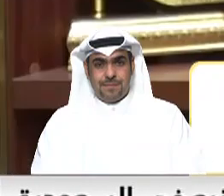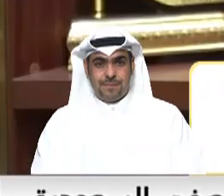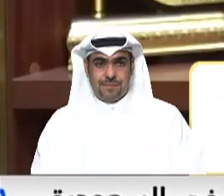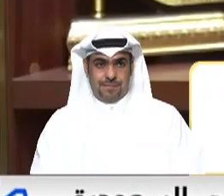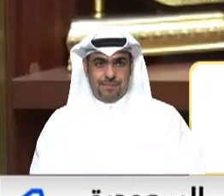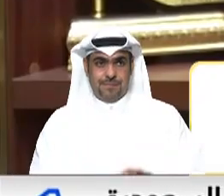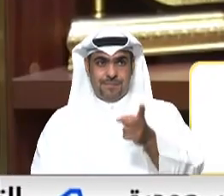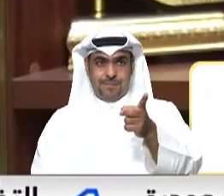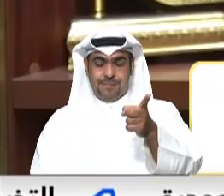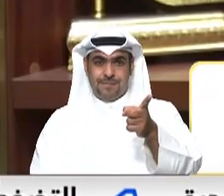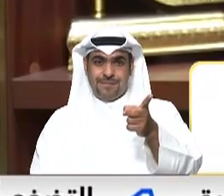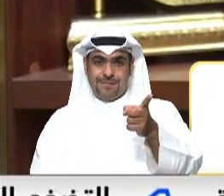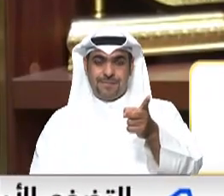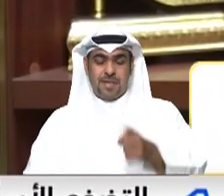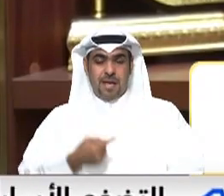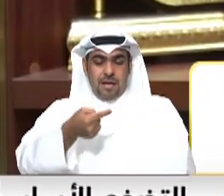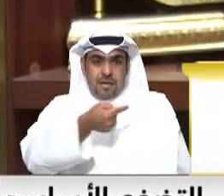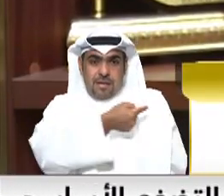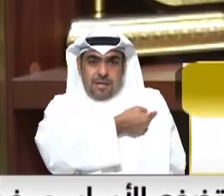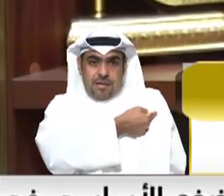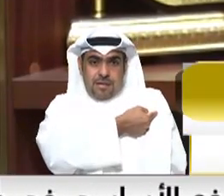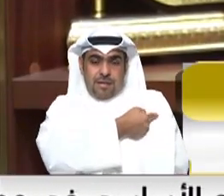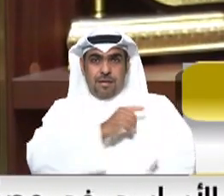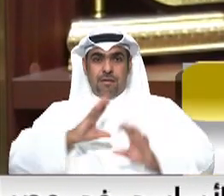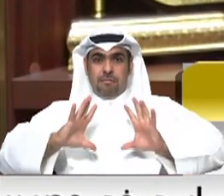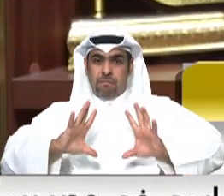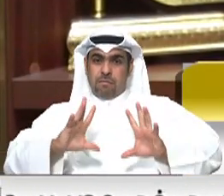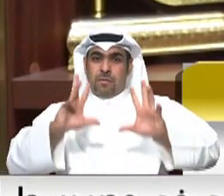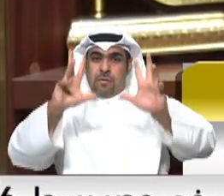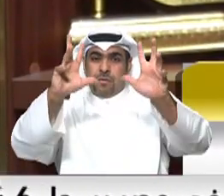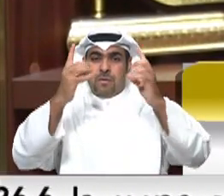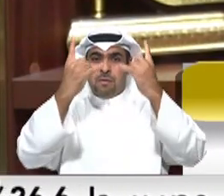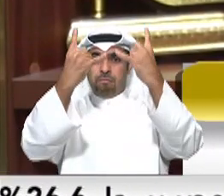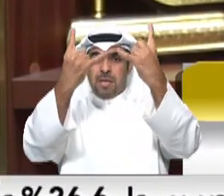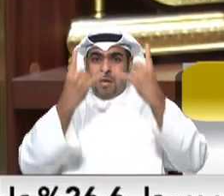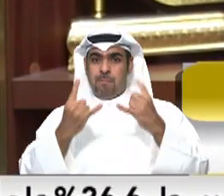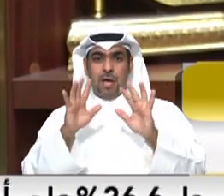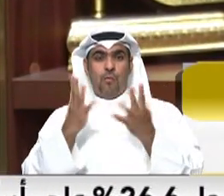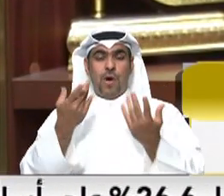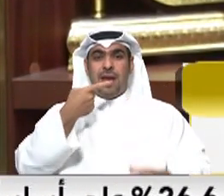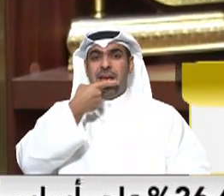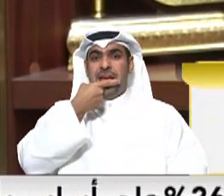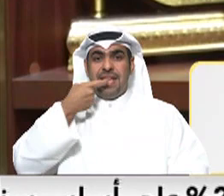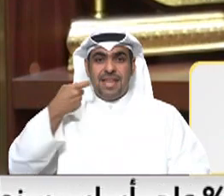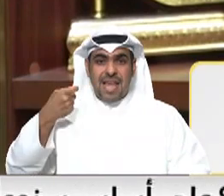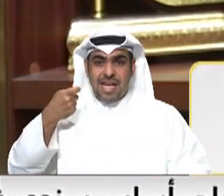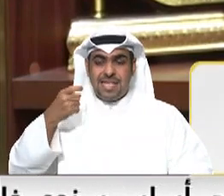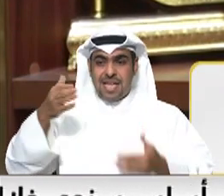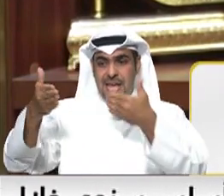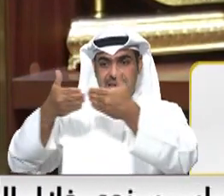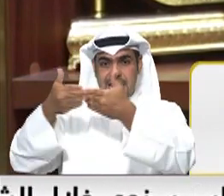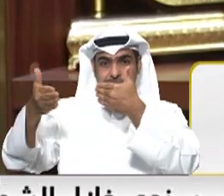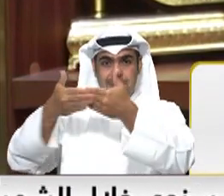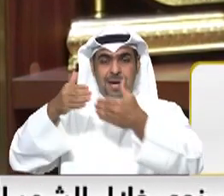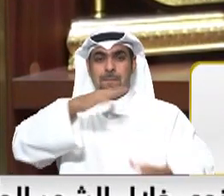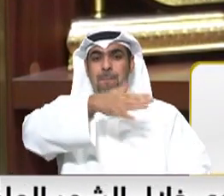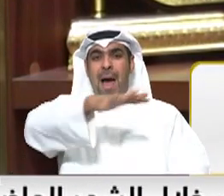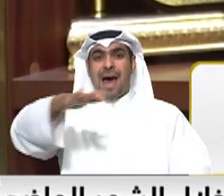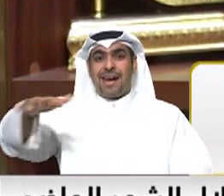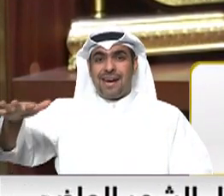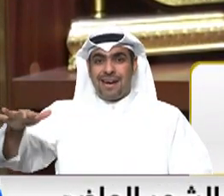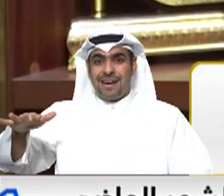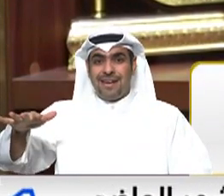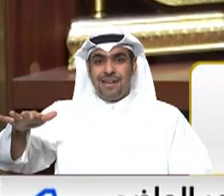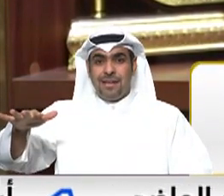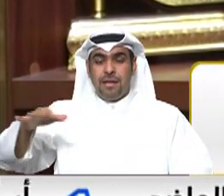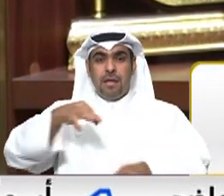الطبي المتكامل الذي تم بناؤه في مدينة المخا في الساحل الغربي بمحافظة تعز سيخدم